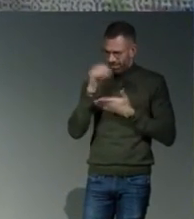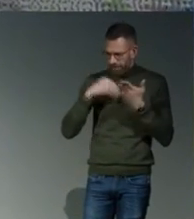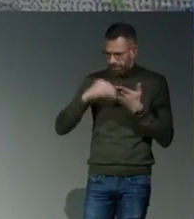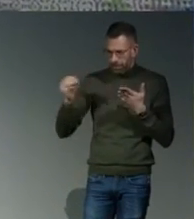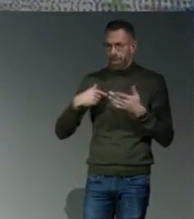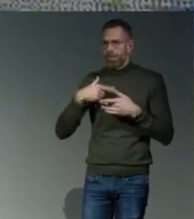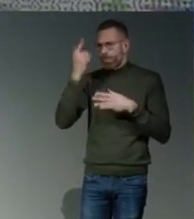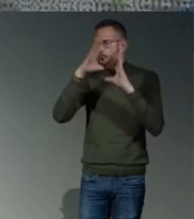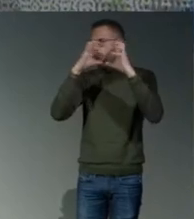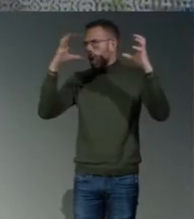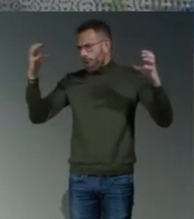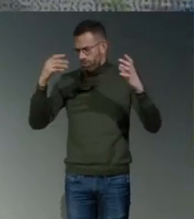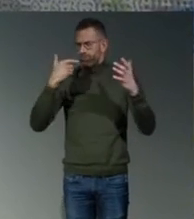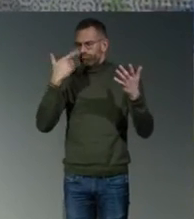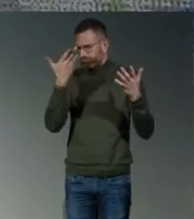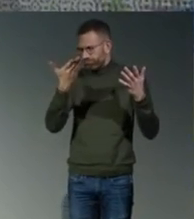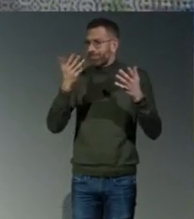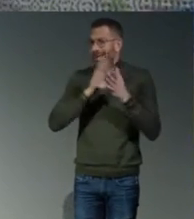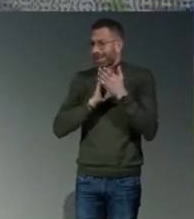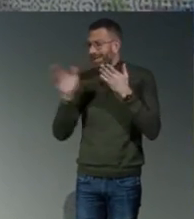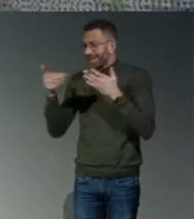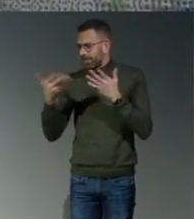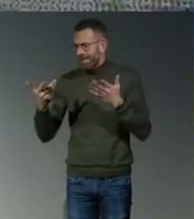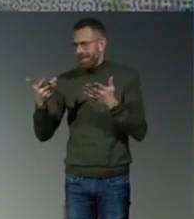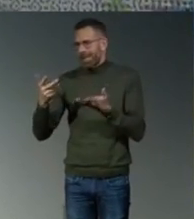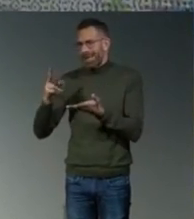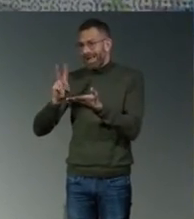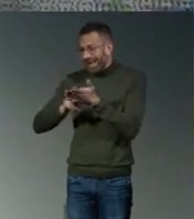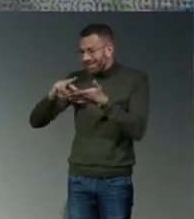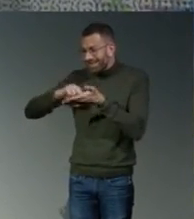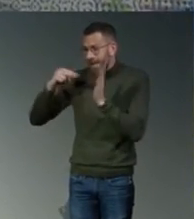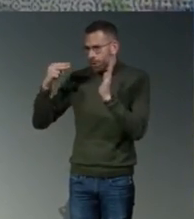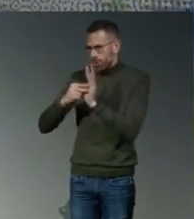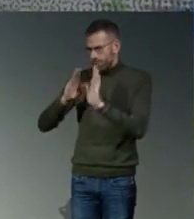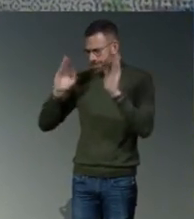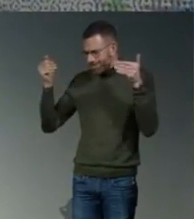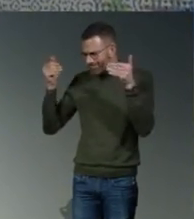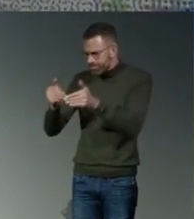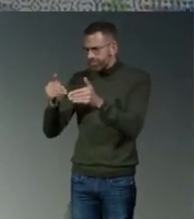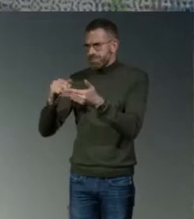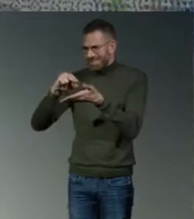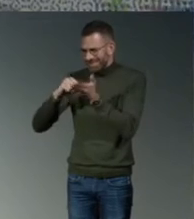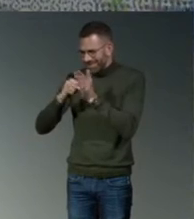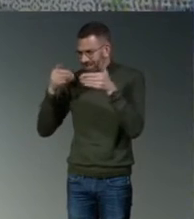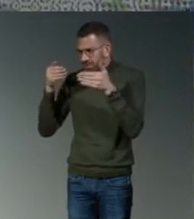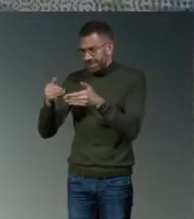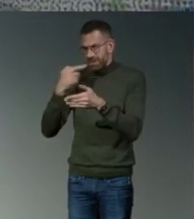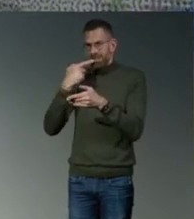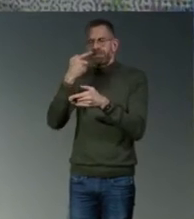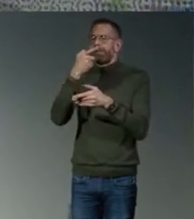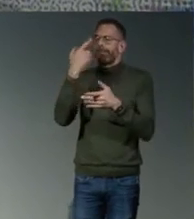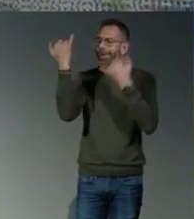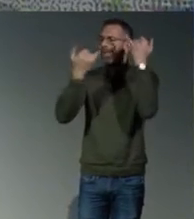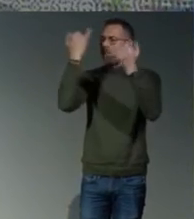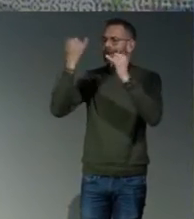une réalité technologique, mais prendre une réalité technologique et la réduire à sa technologie, c'est manquer ce qu'elle a d'imaginaire et de